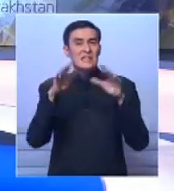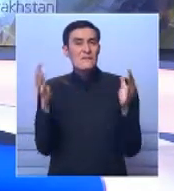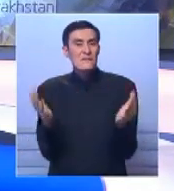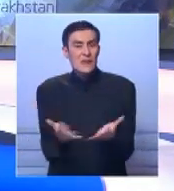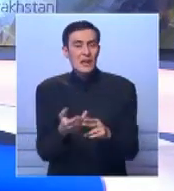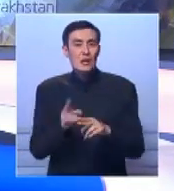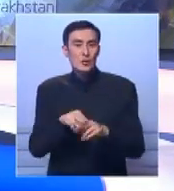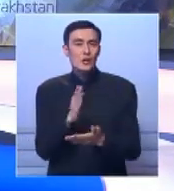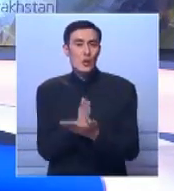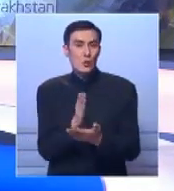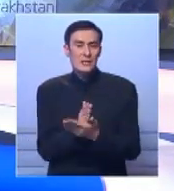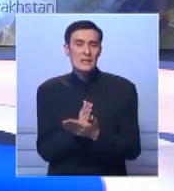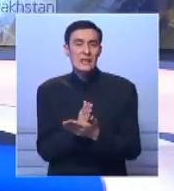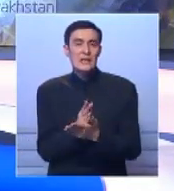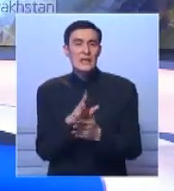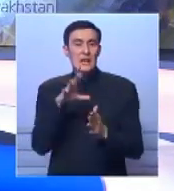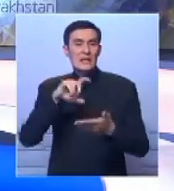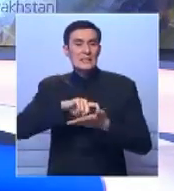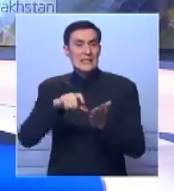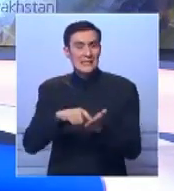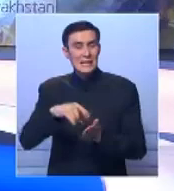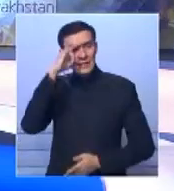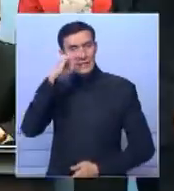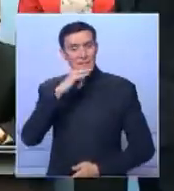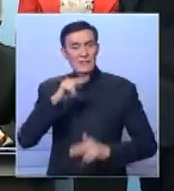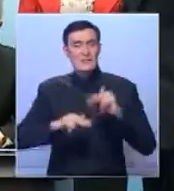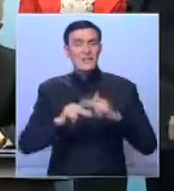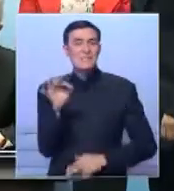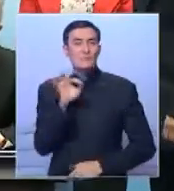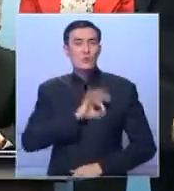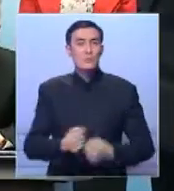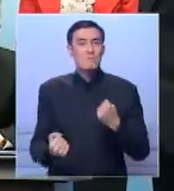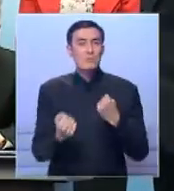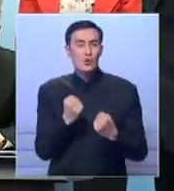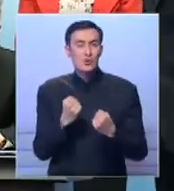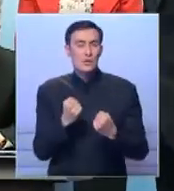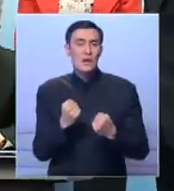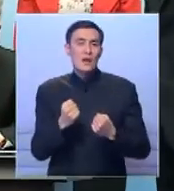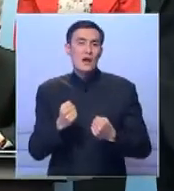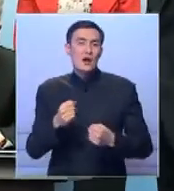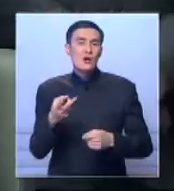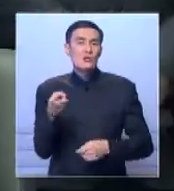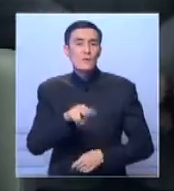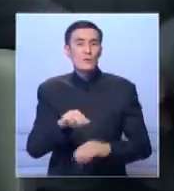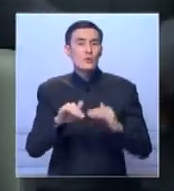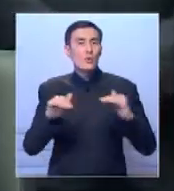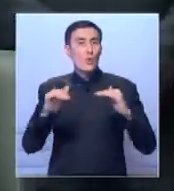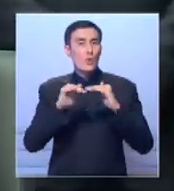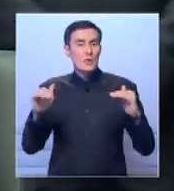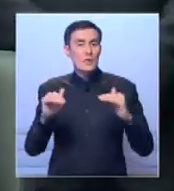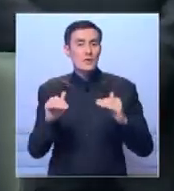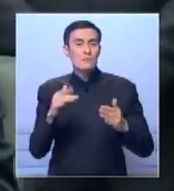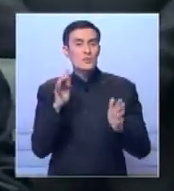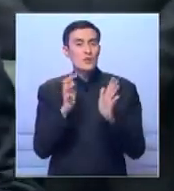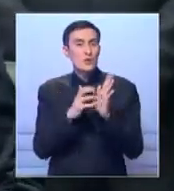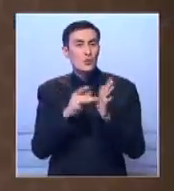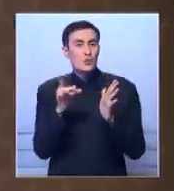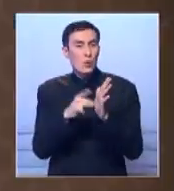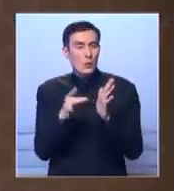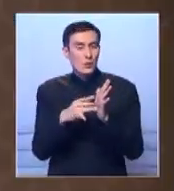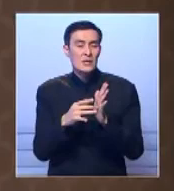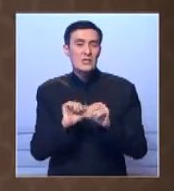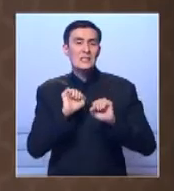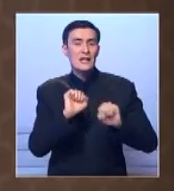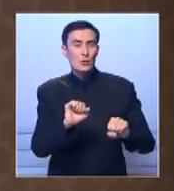которой расположится секция Казахстана. При его возведении применяются прочные высокотехнологичные двухслойные стекла. Они изолируют